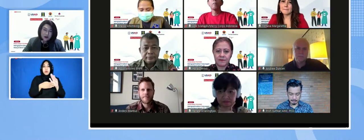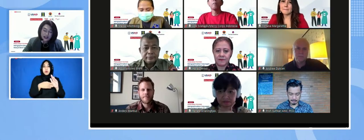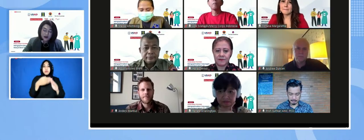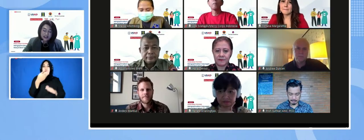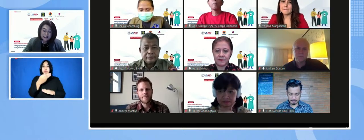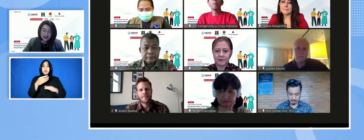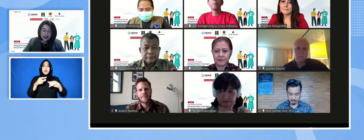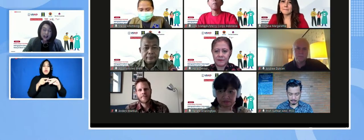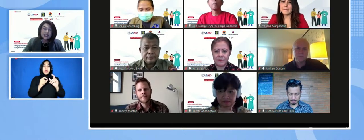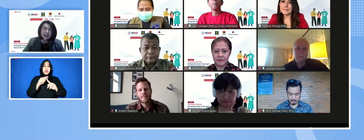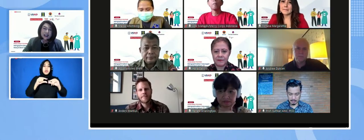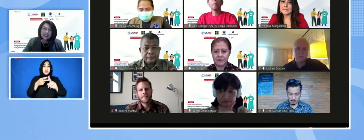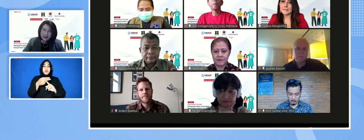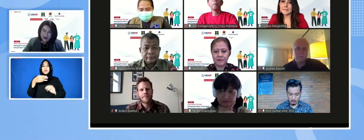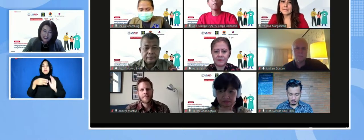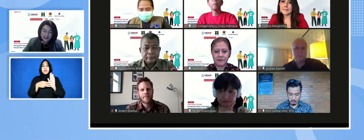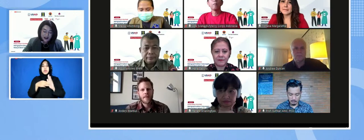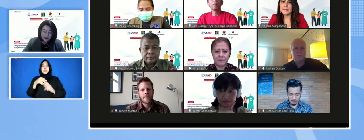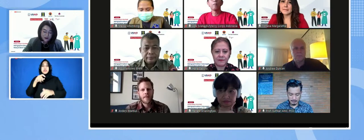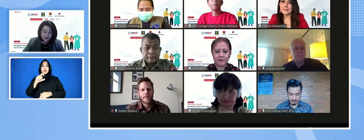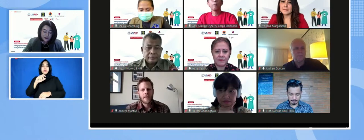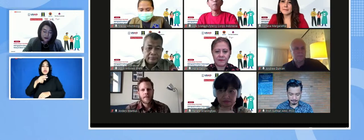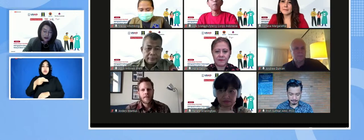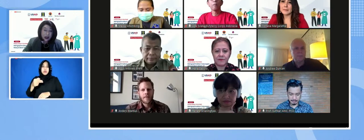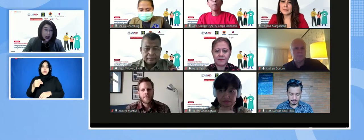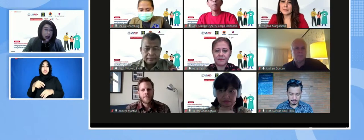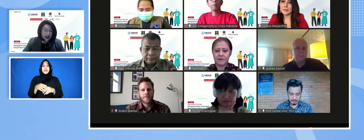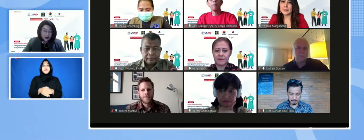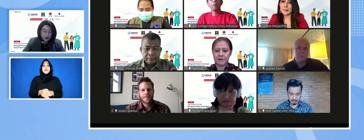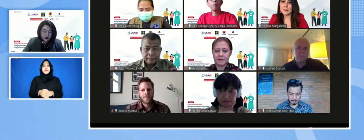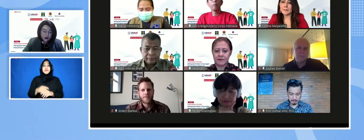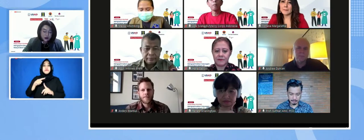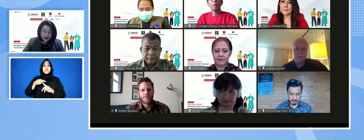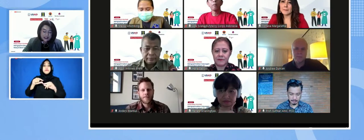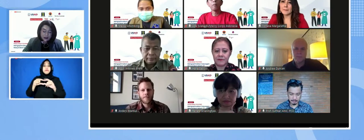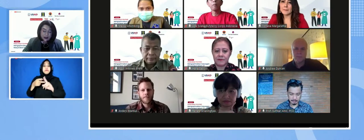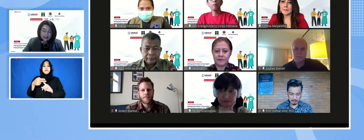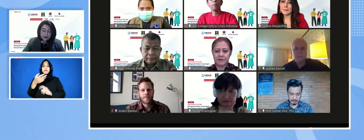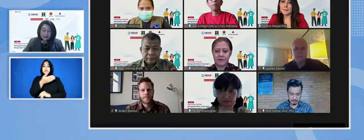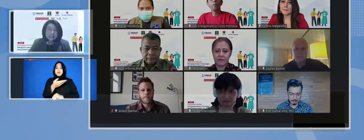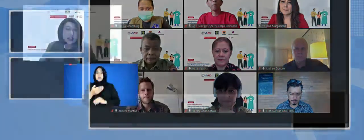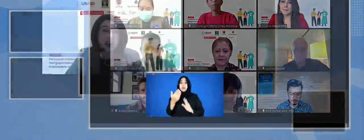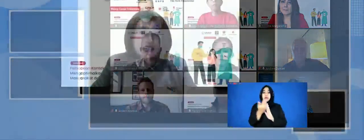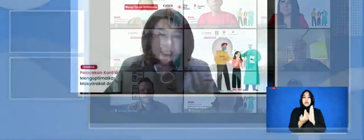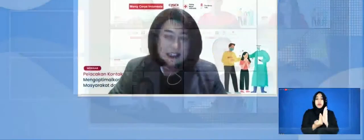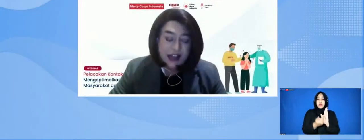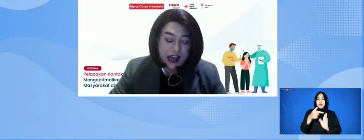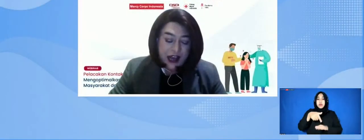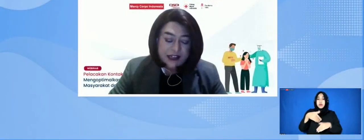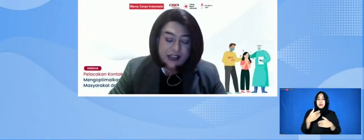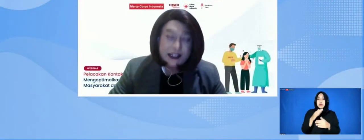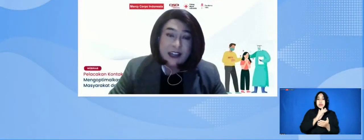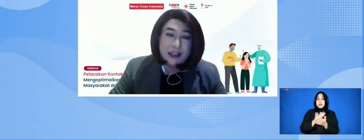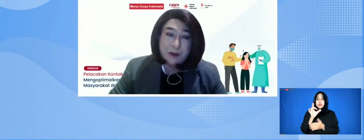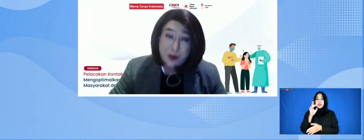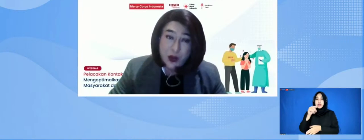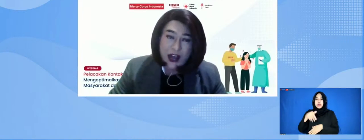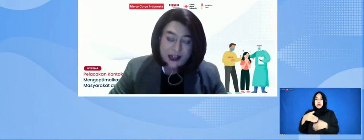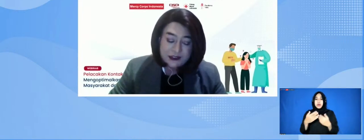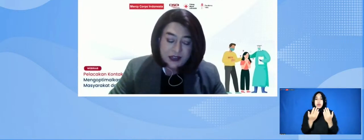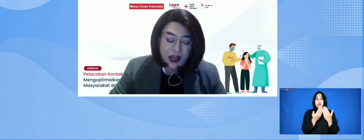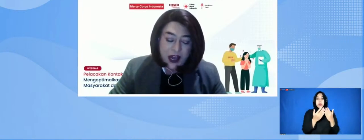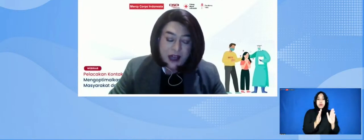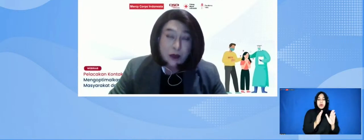Corps Indonesia, dan InvestGM. Adapun susunan acara pada kesempatan siang hari ini, diantaranya